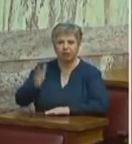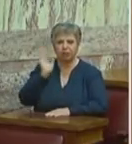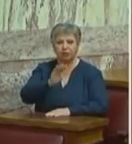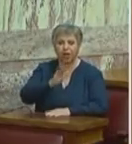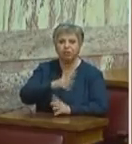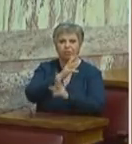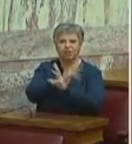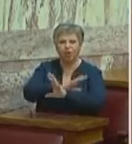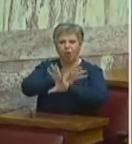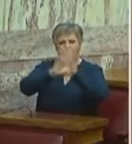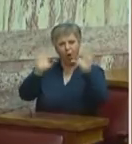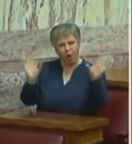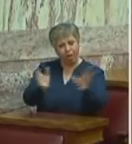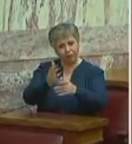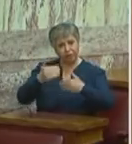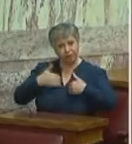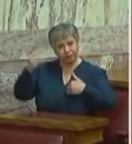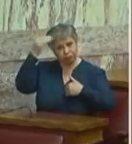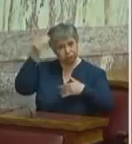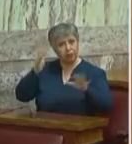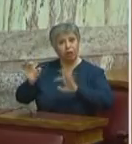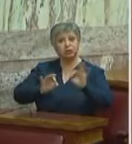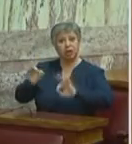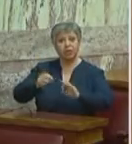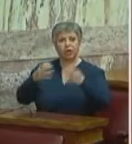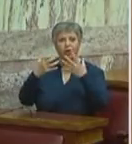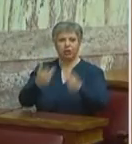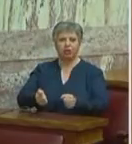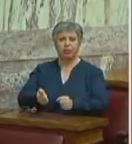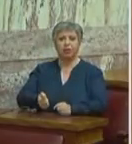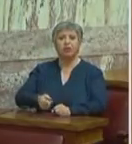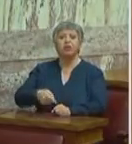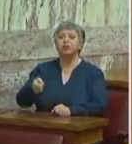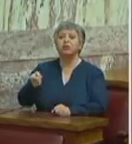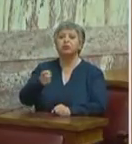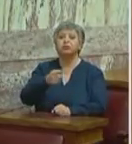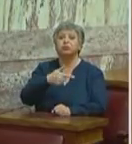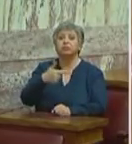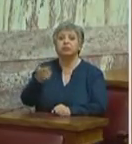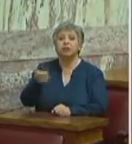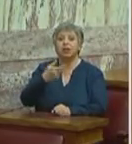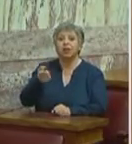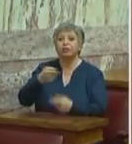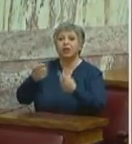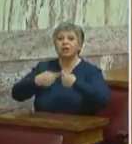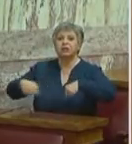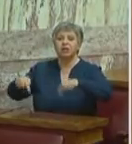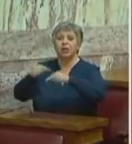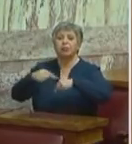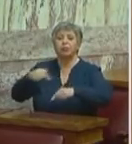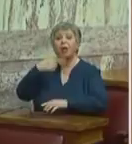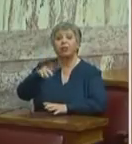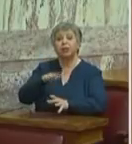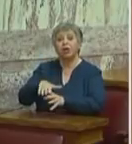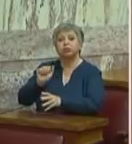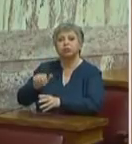ισχυριστήκανε και αποχωρήσανε από την Επιτροπή, αυτό ισχυριστήκαν και αποχωρήσανε και